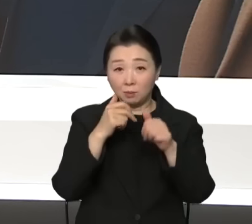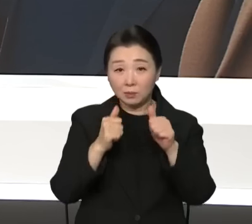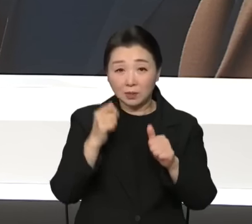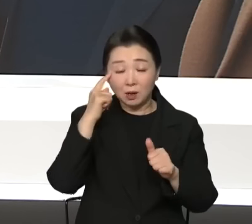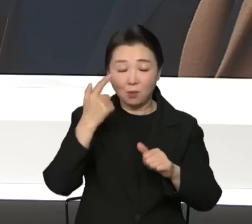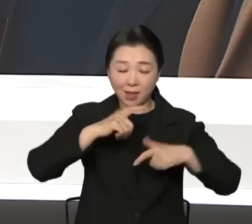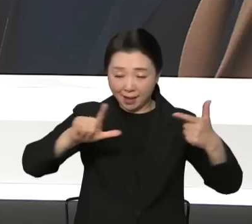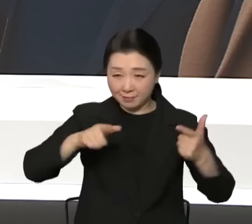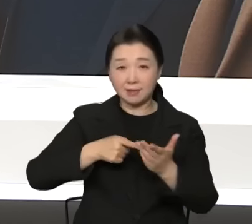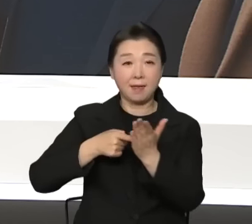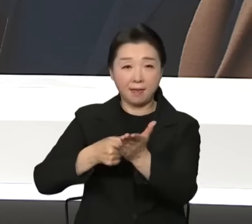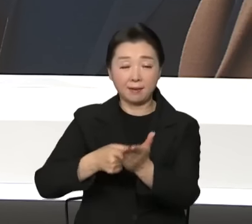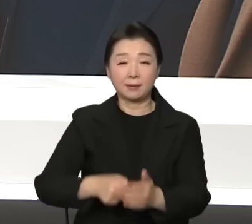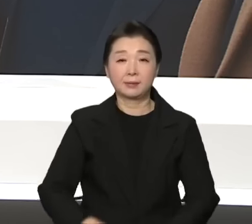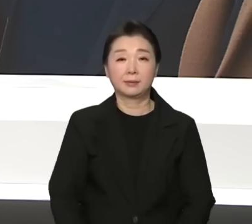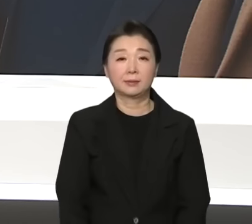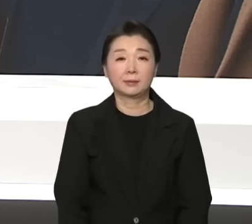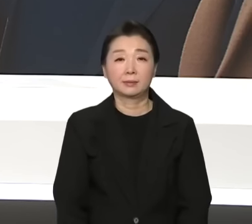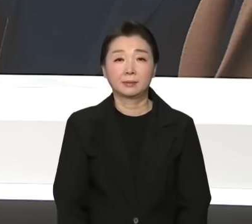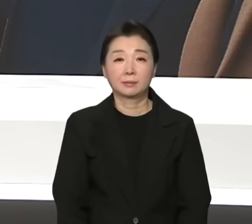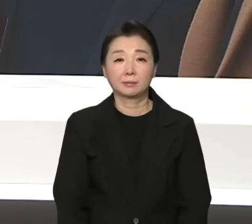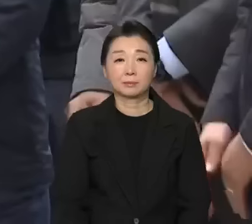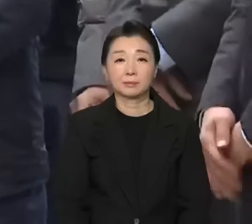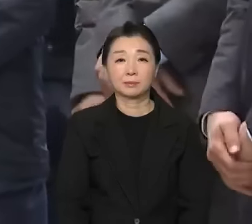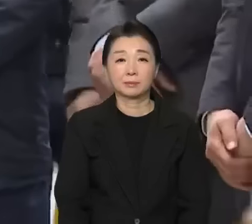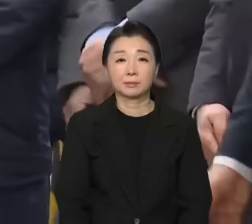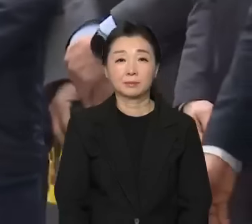곧바로 항소의 뜻을 밝혔습니다.